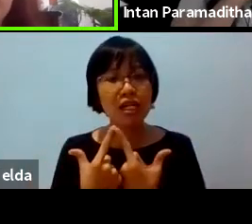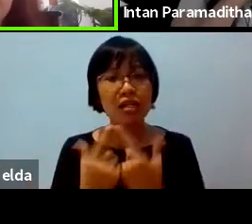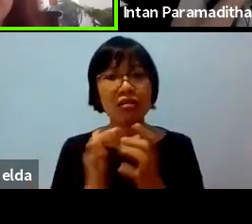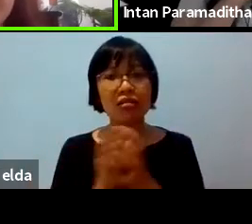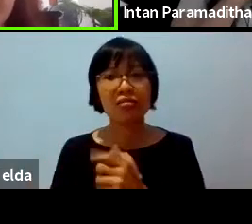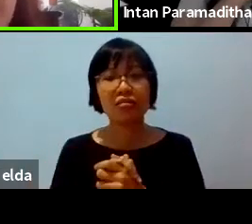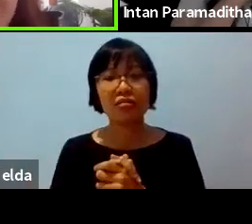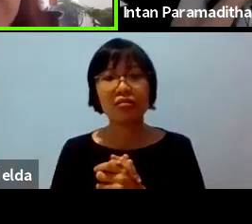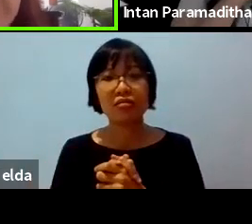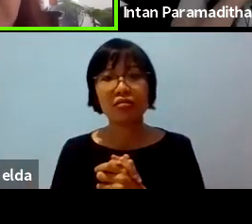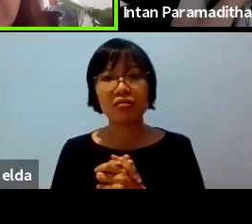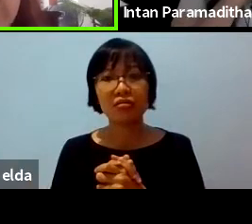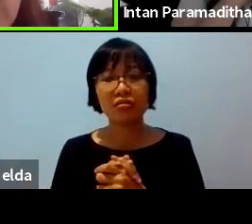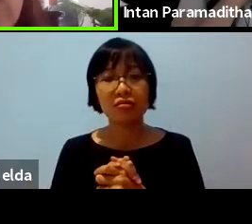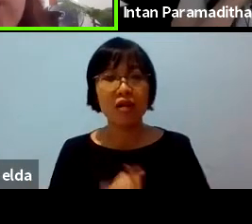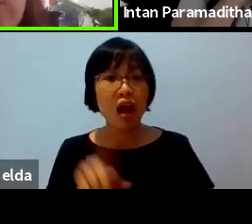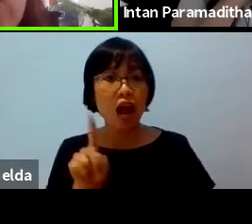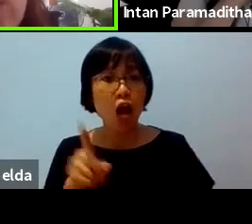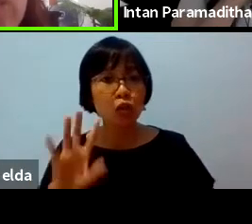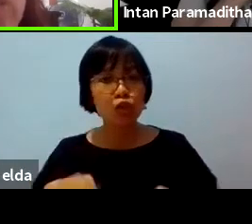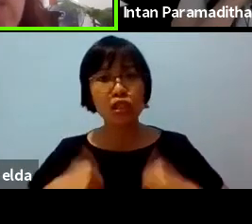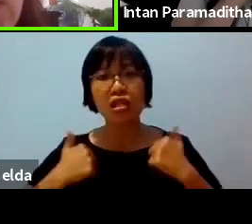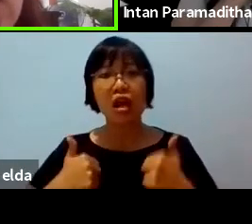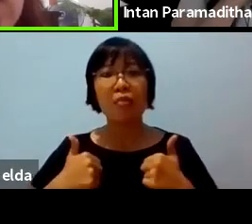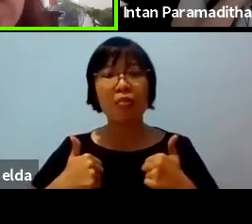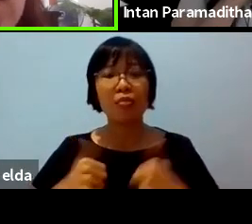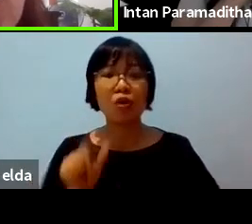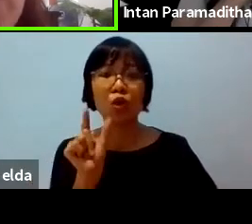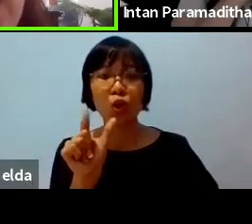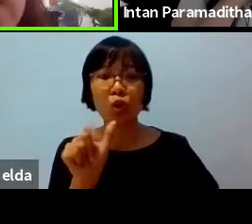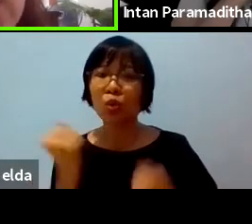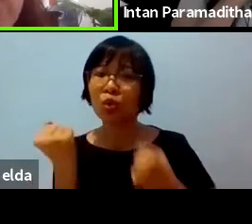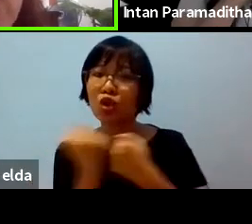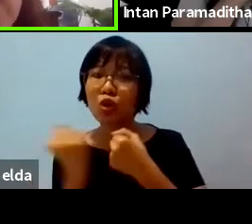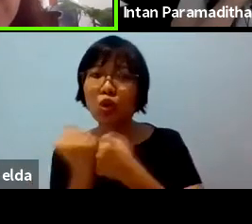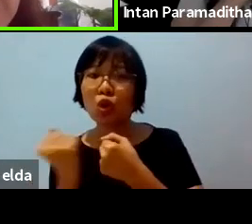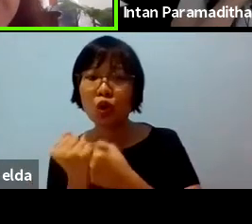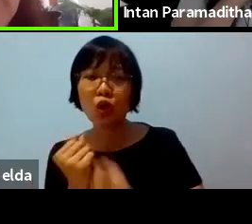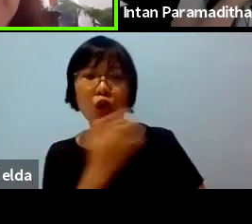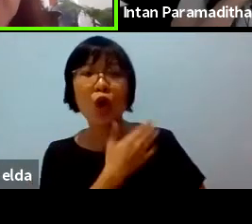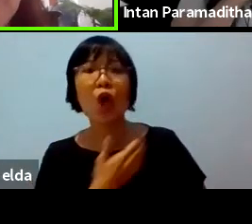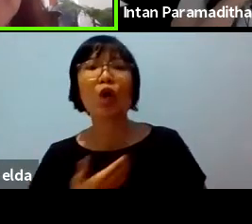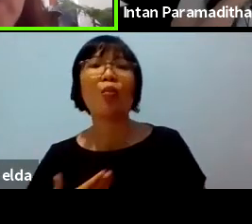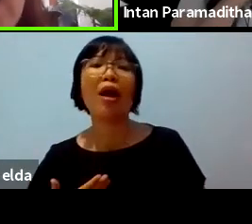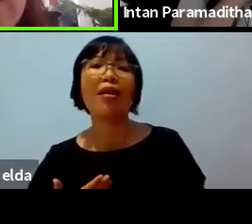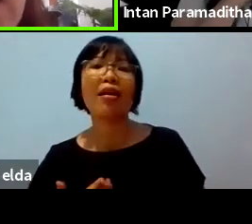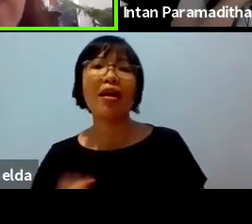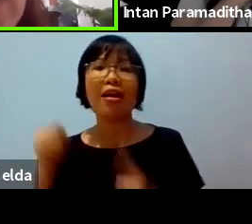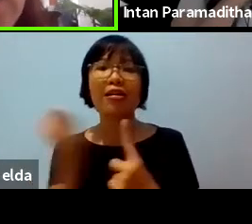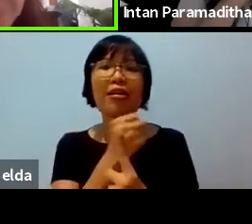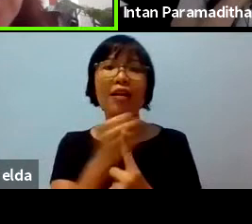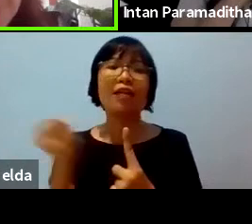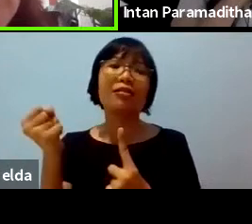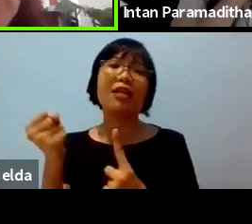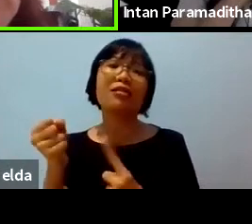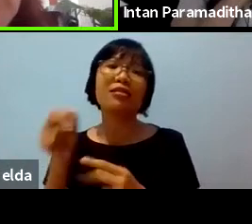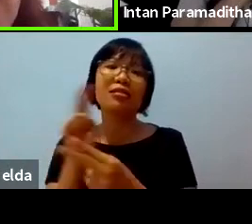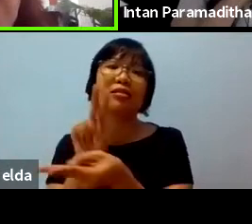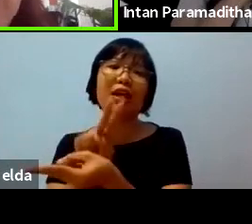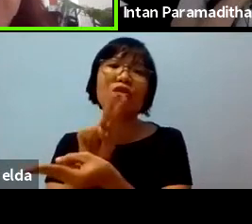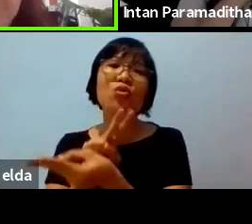namanya, harus siap gitu ya untuk mensupport korban itu dulu yang terlebih dahulu sih yang selama ini.